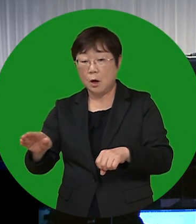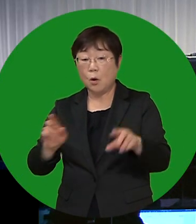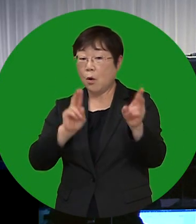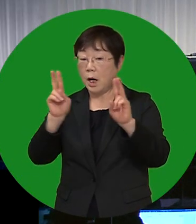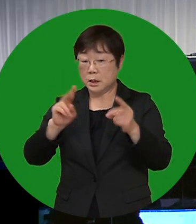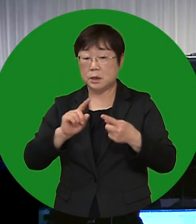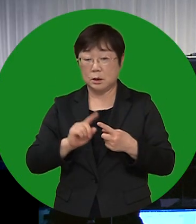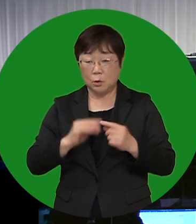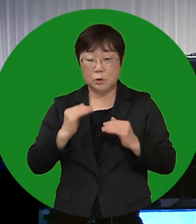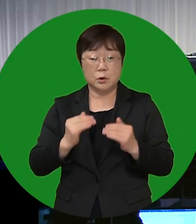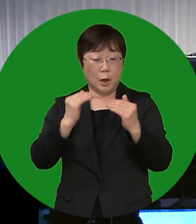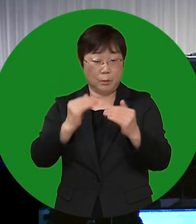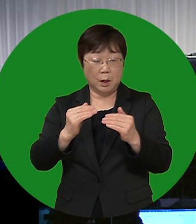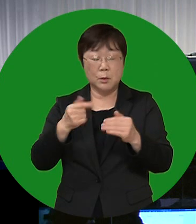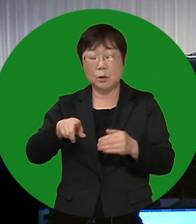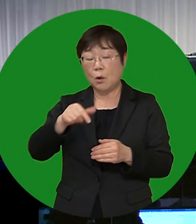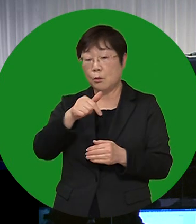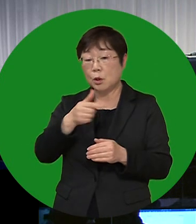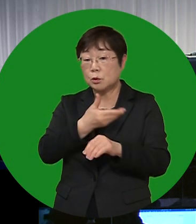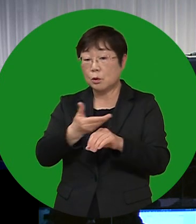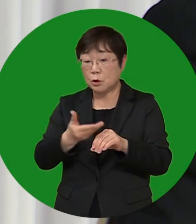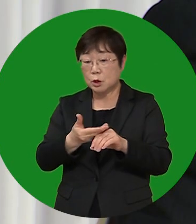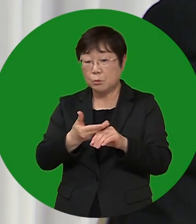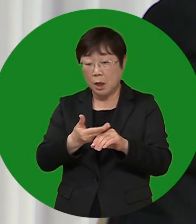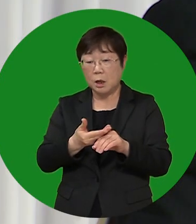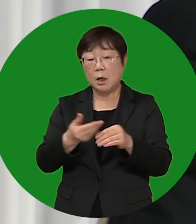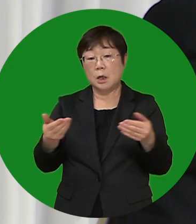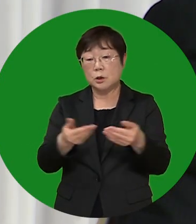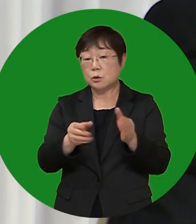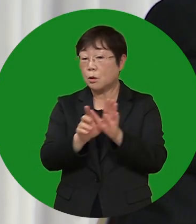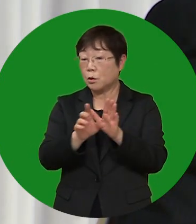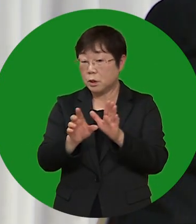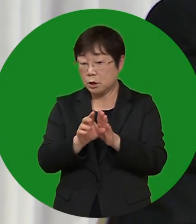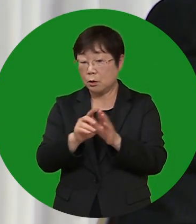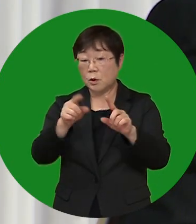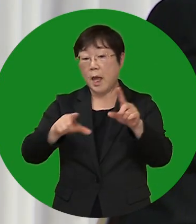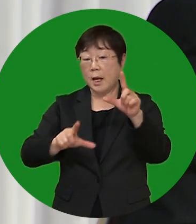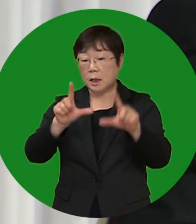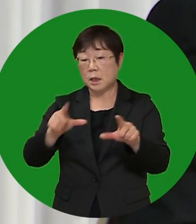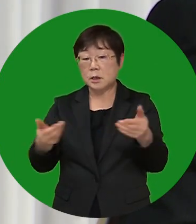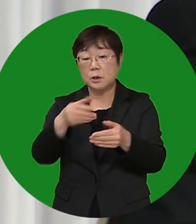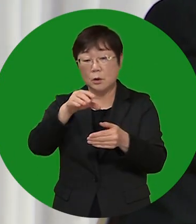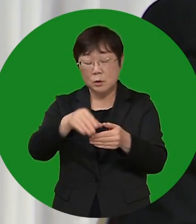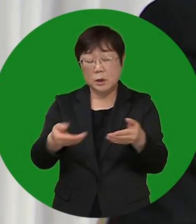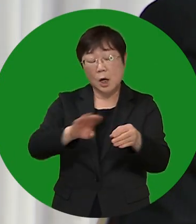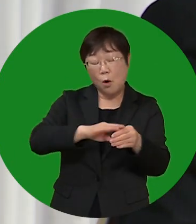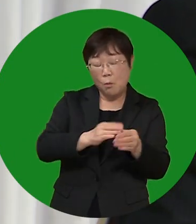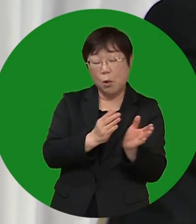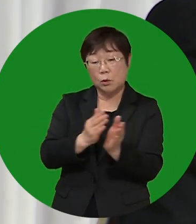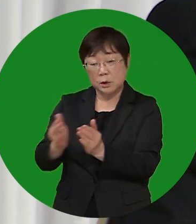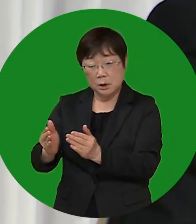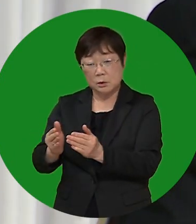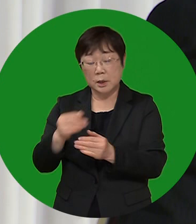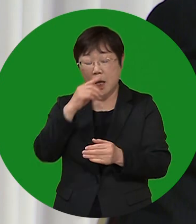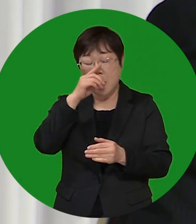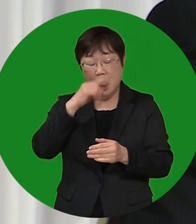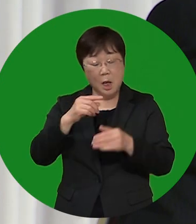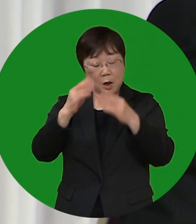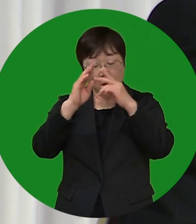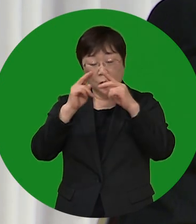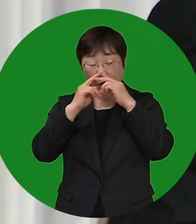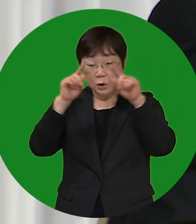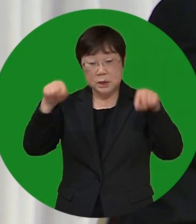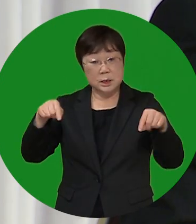ステップアップ後部徳島就労支援 a型事業所でコント生りして腰会社等に売却してい